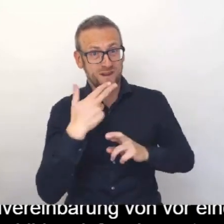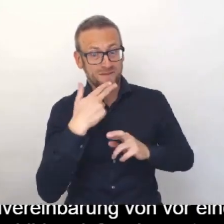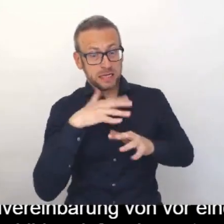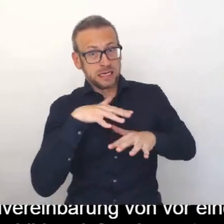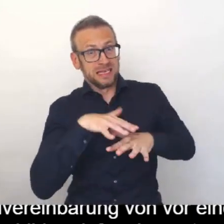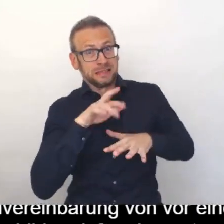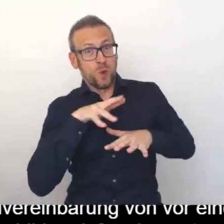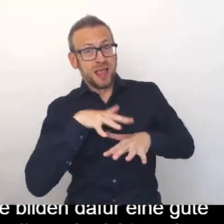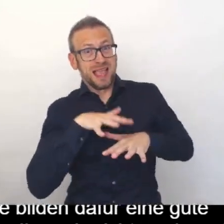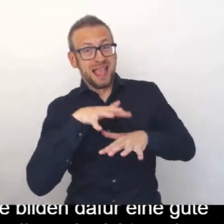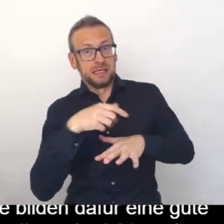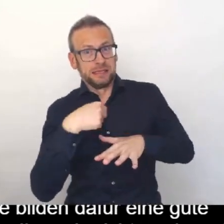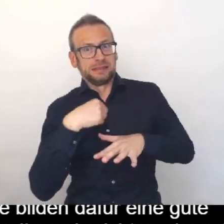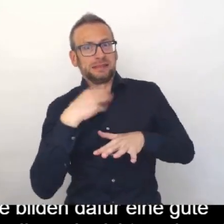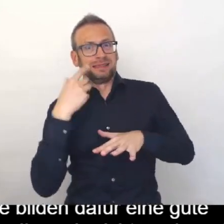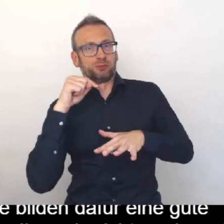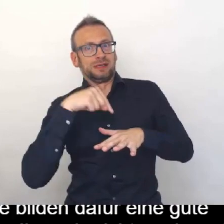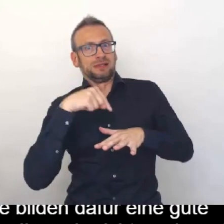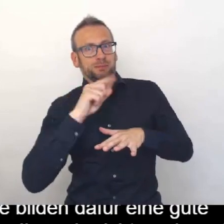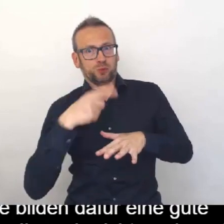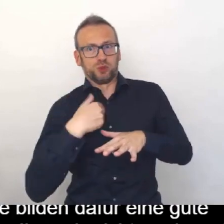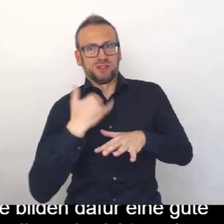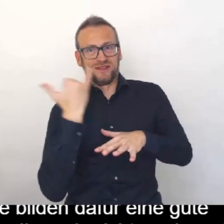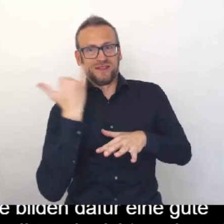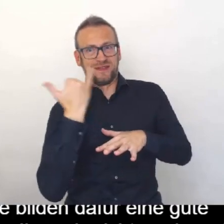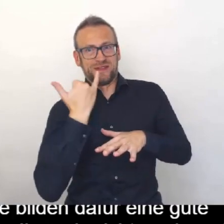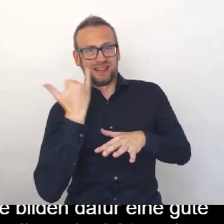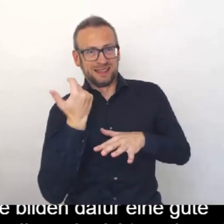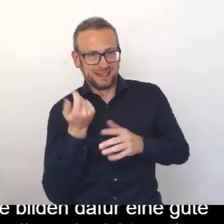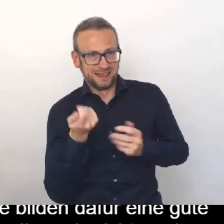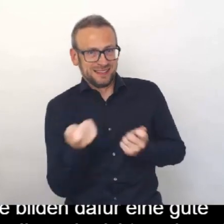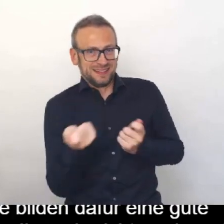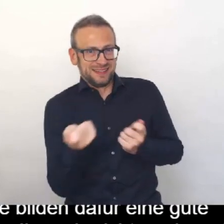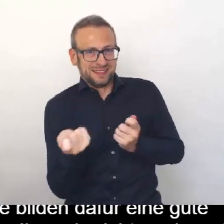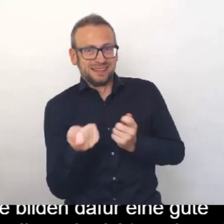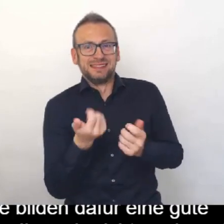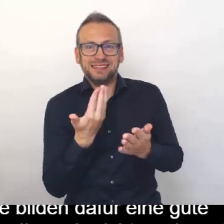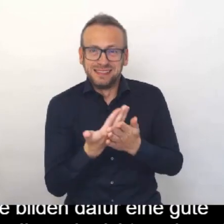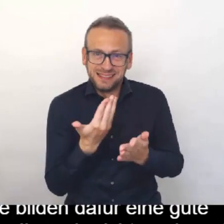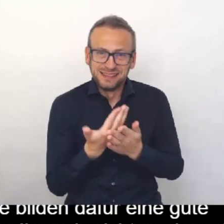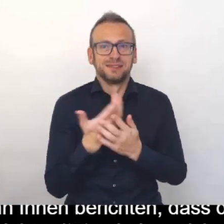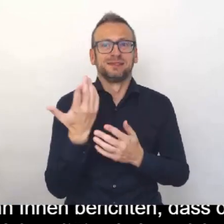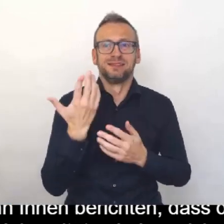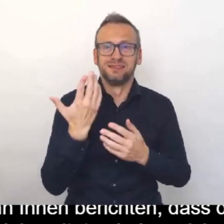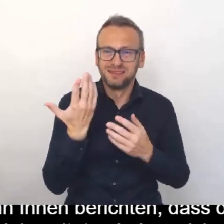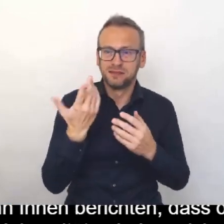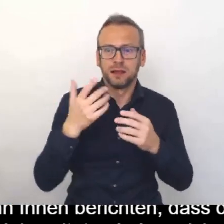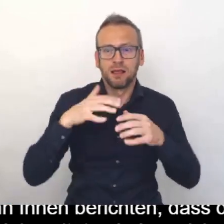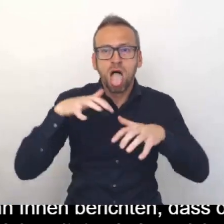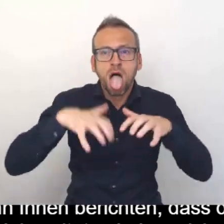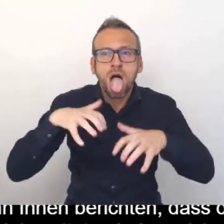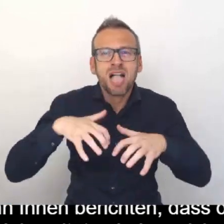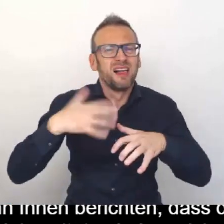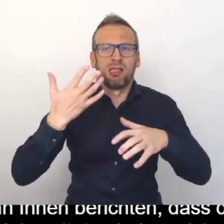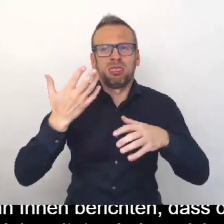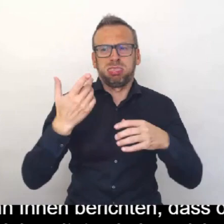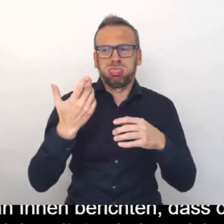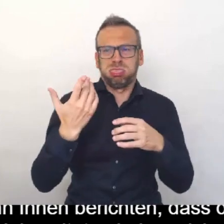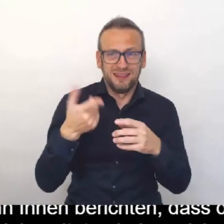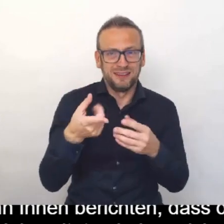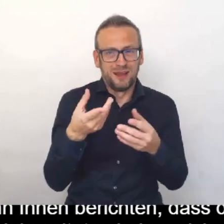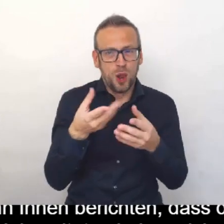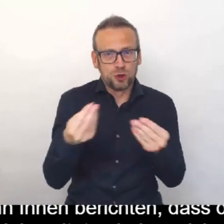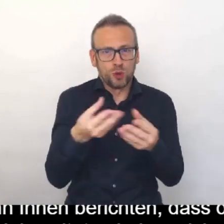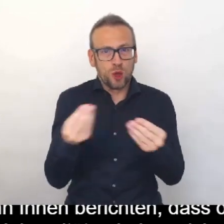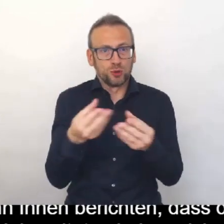beim Gespräch mit Ihnen im Juli 2019 in der Staatskanzlei bereits eingebracht haben. Diese Leitgedanken